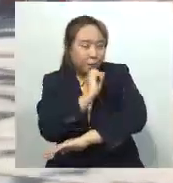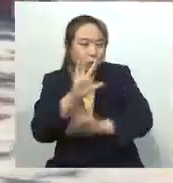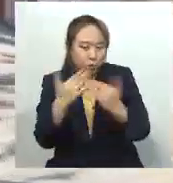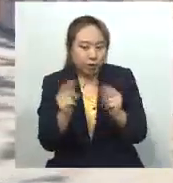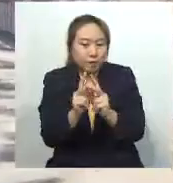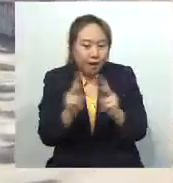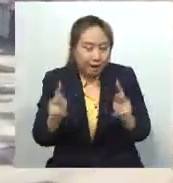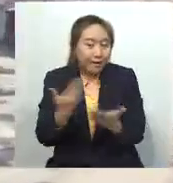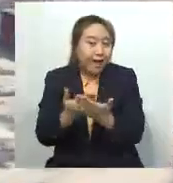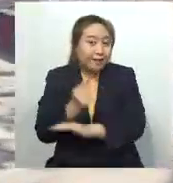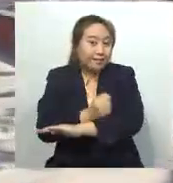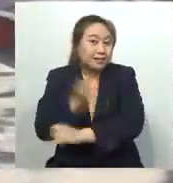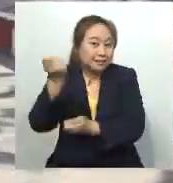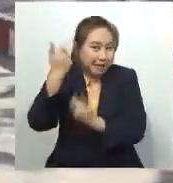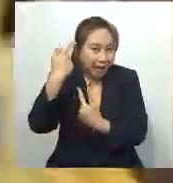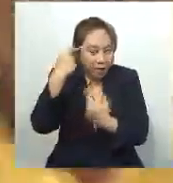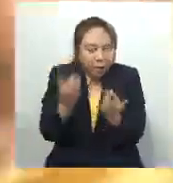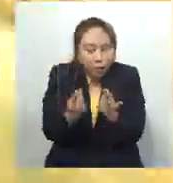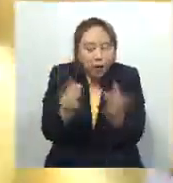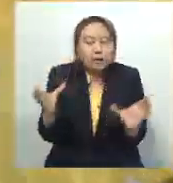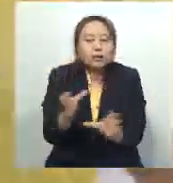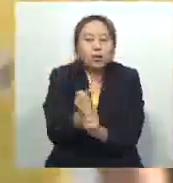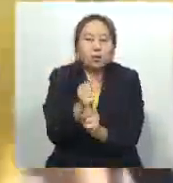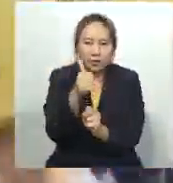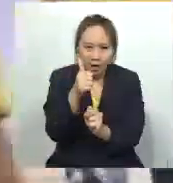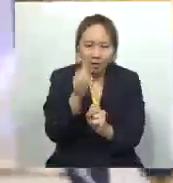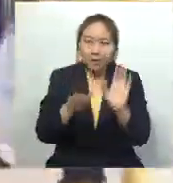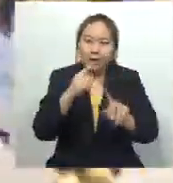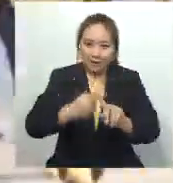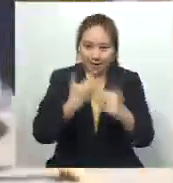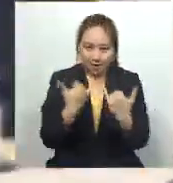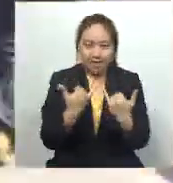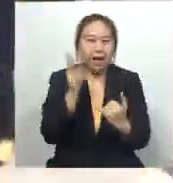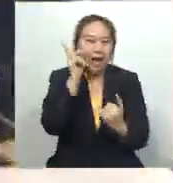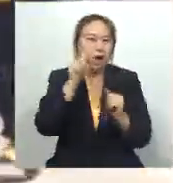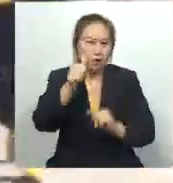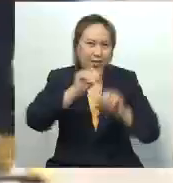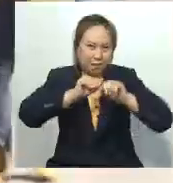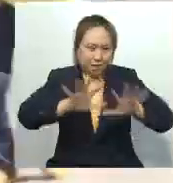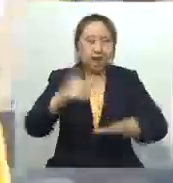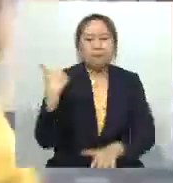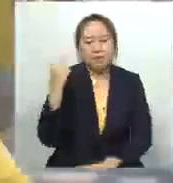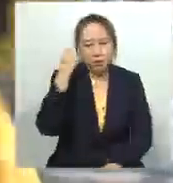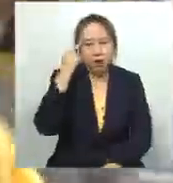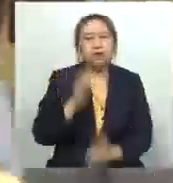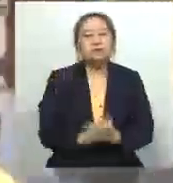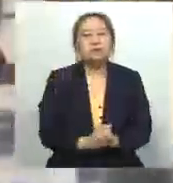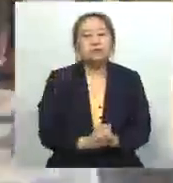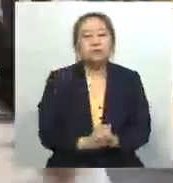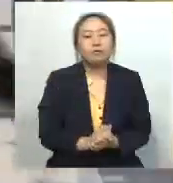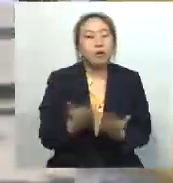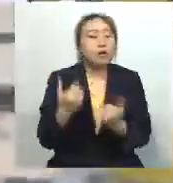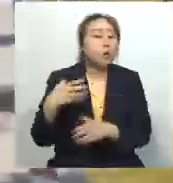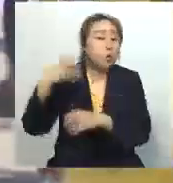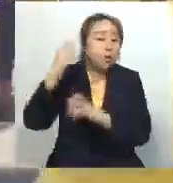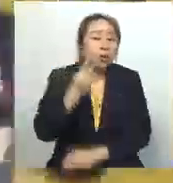รมการค่าจ้างกลางนะครับน่าจะสรุปตัวเลขได้คร่าวๆนะครับในเดือนนี้น่าจะมีข่าวดีออกมาเบื้องต้นแล้วนะครับทีนี้เดี๋ยวเราไปย้